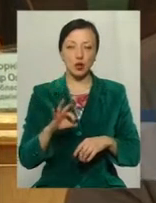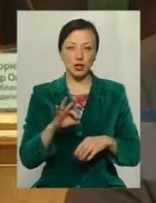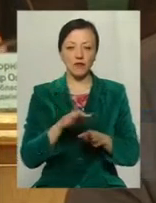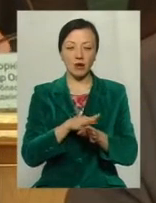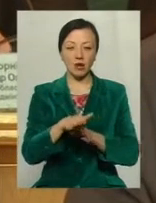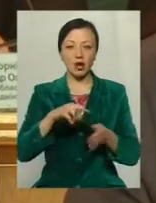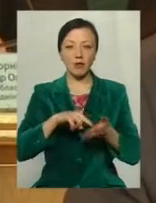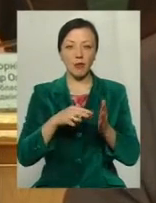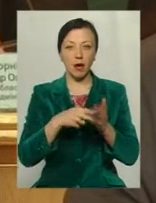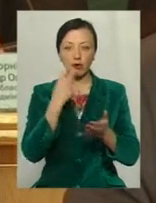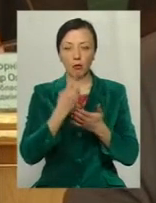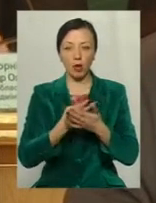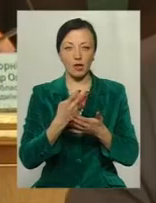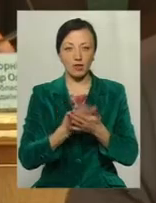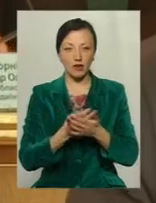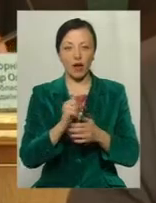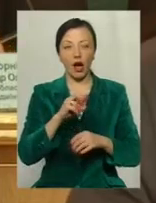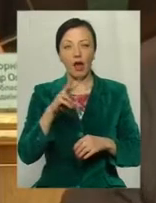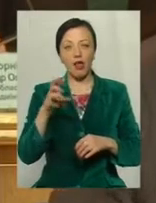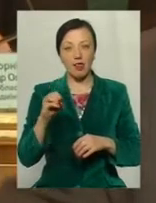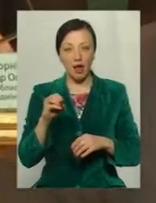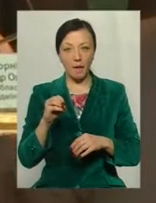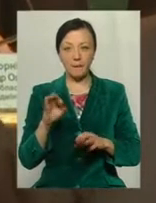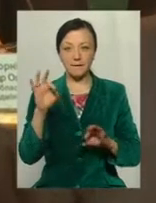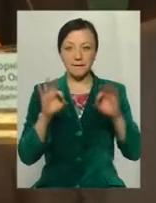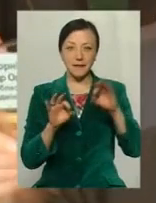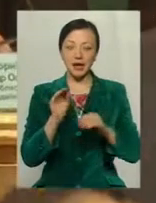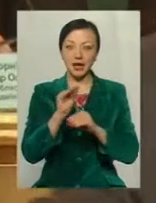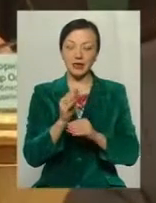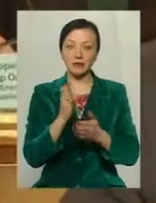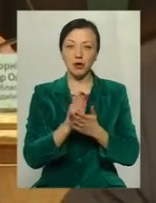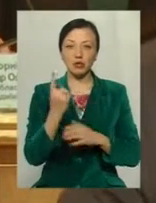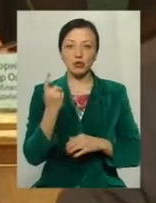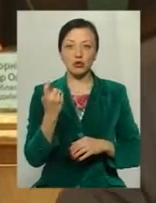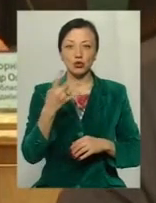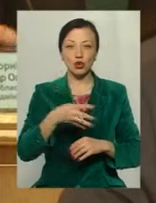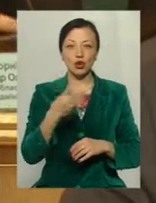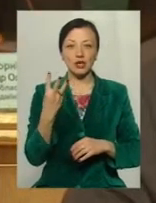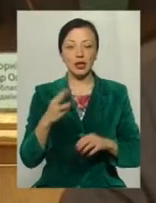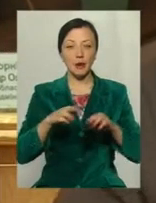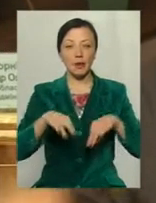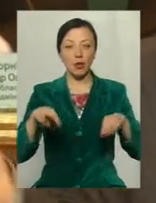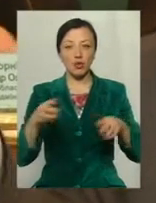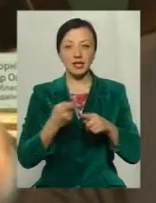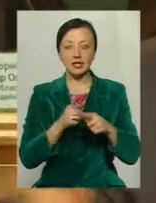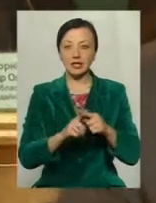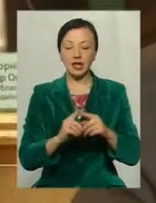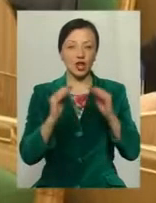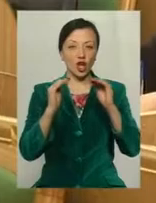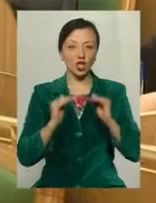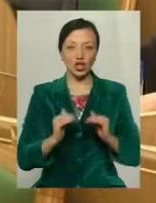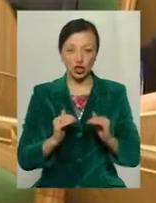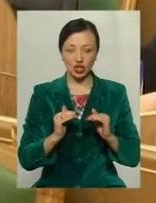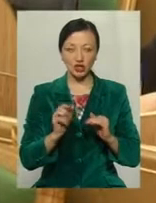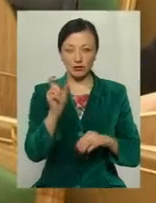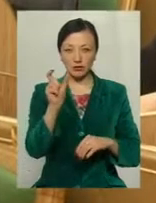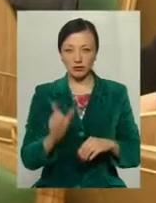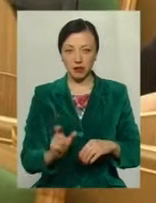децентралізації, констатують в облдержадміністрації. Надійшло 491,4 мільйона гривень. Це становить